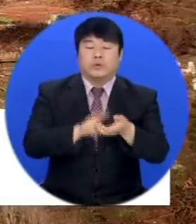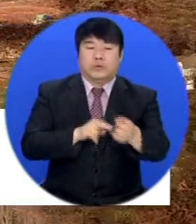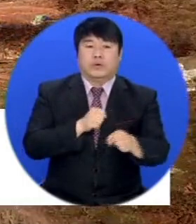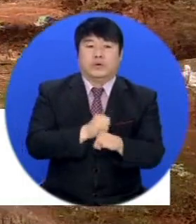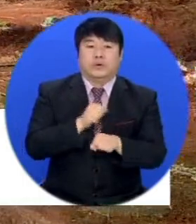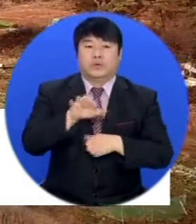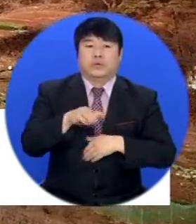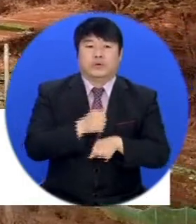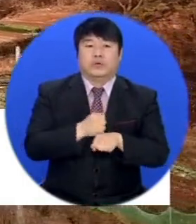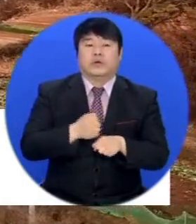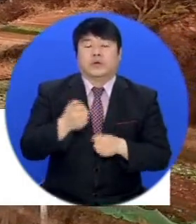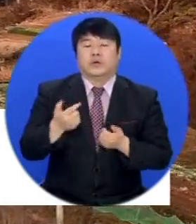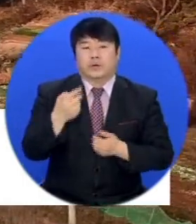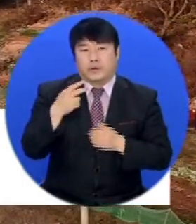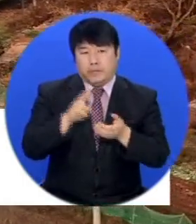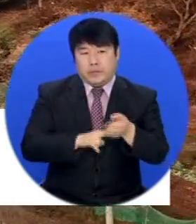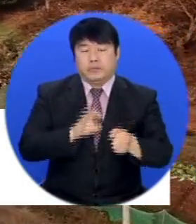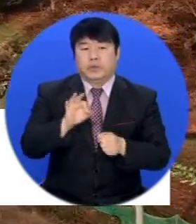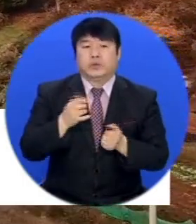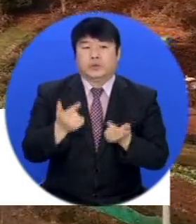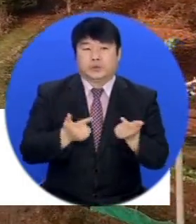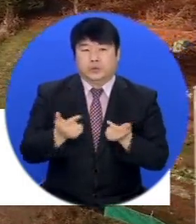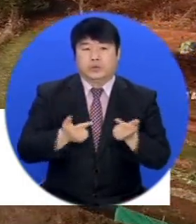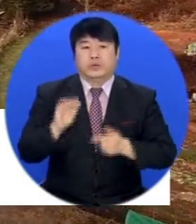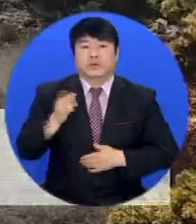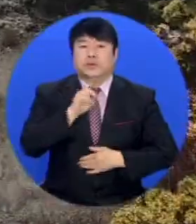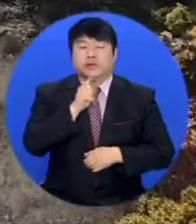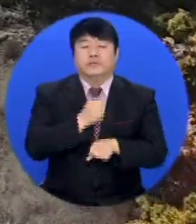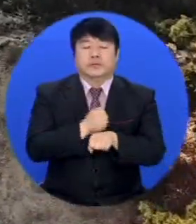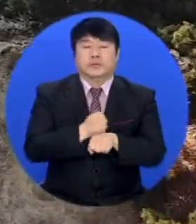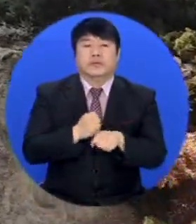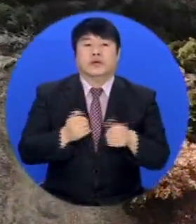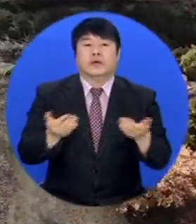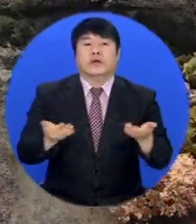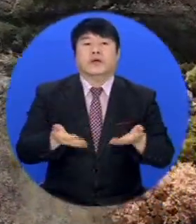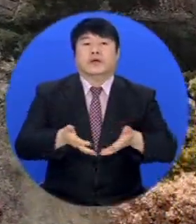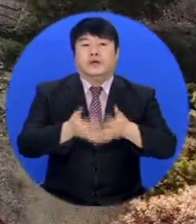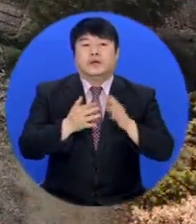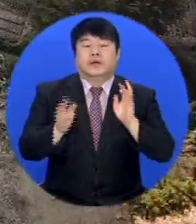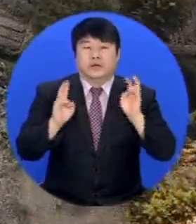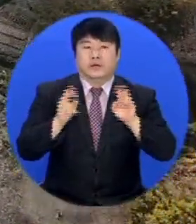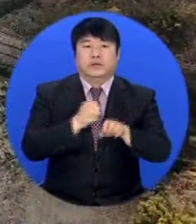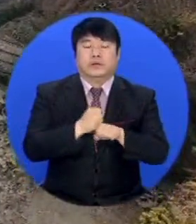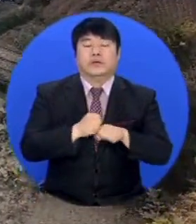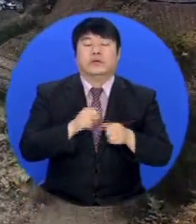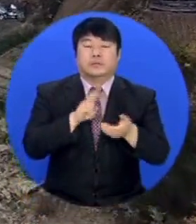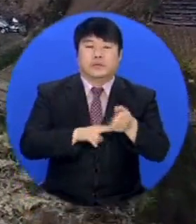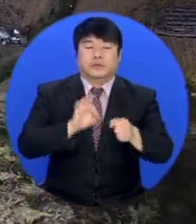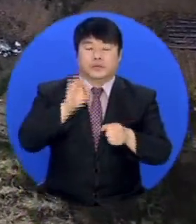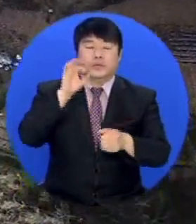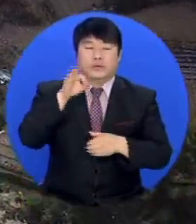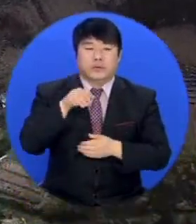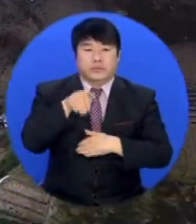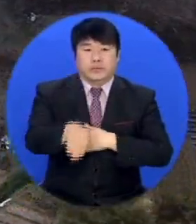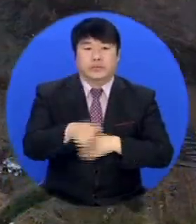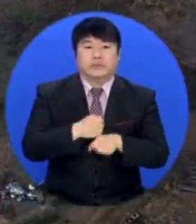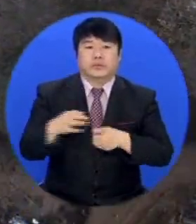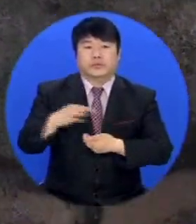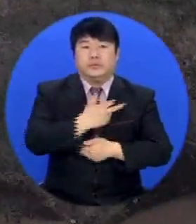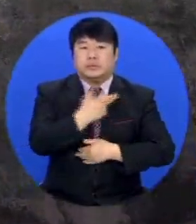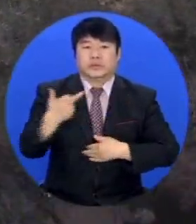조정이 불가피할 것으로 전망됩니다. 사업 주체인 건설사는 분양가를 낮출 경우 수익성이 크게